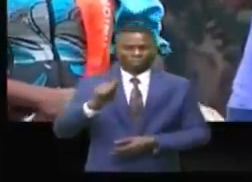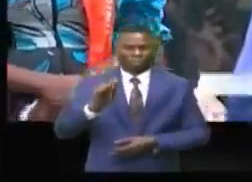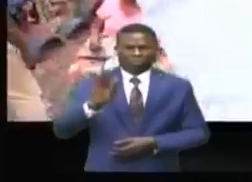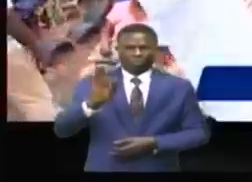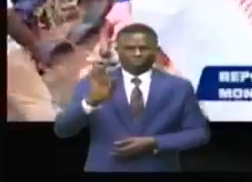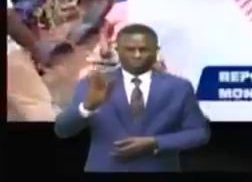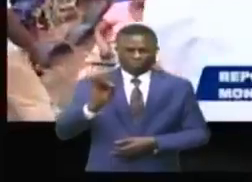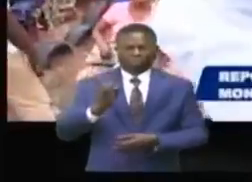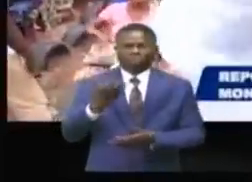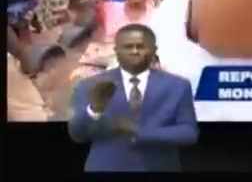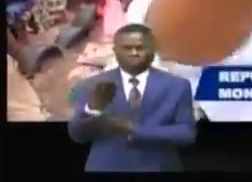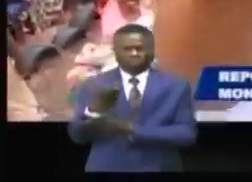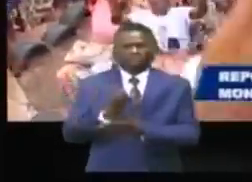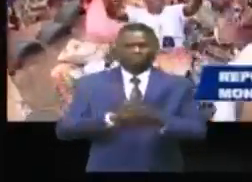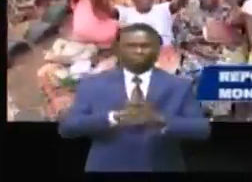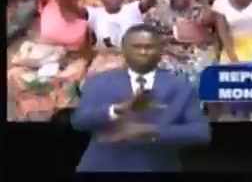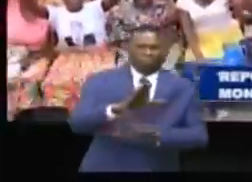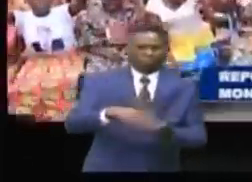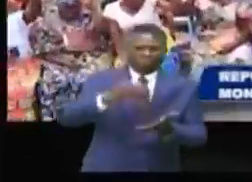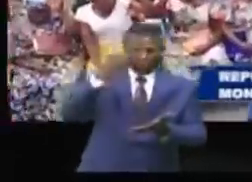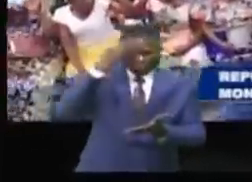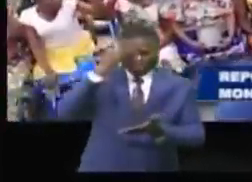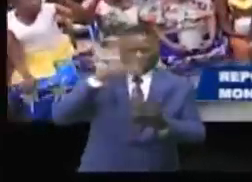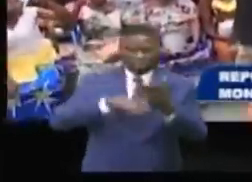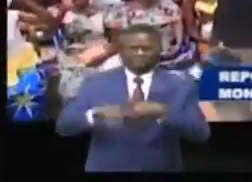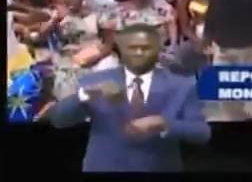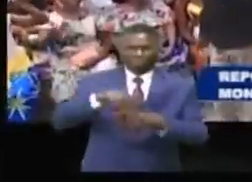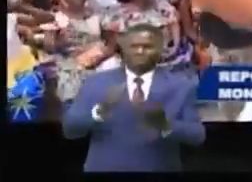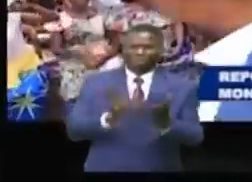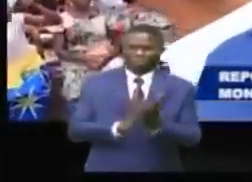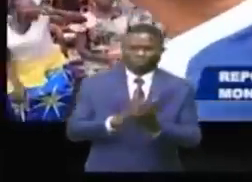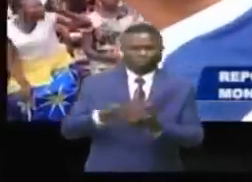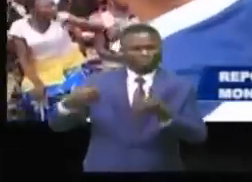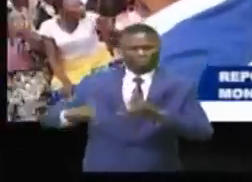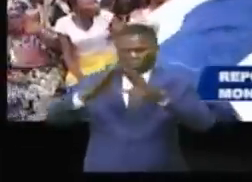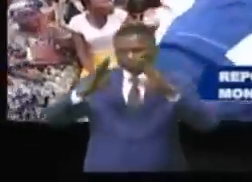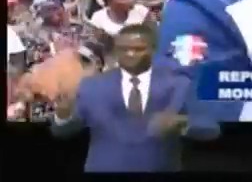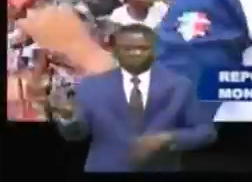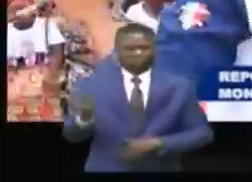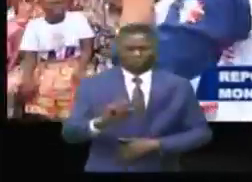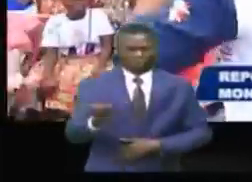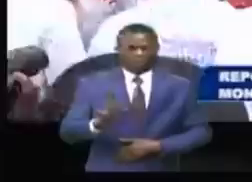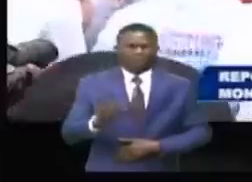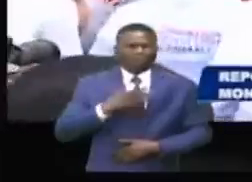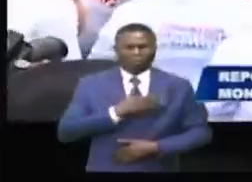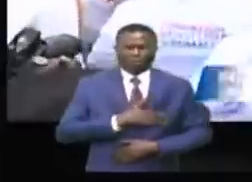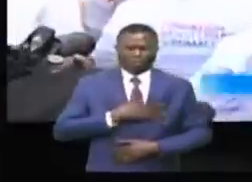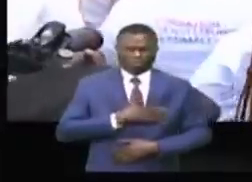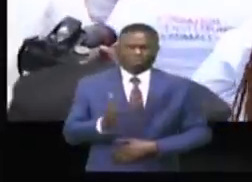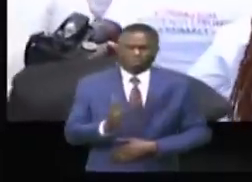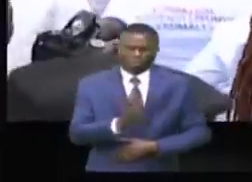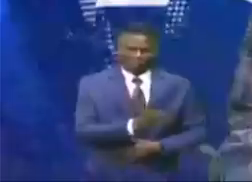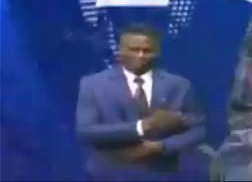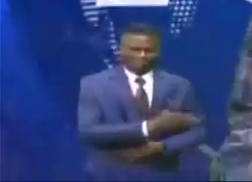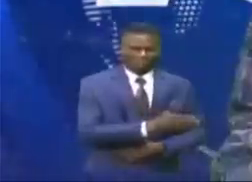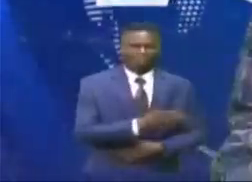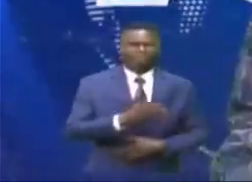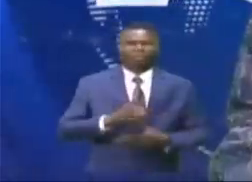à envoyer les enfants en âge de scolarité à l'école pour assurer un avenir radieux au Grand